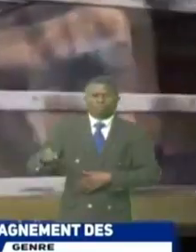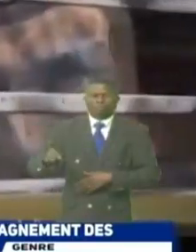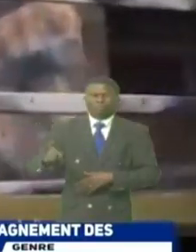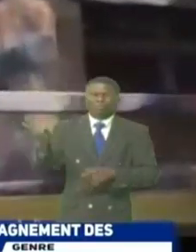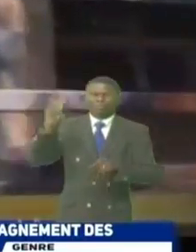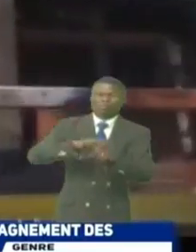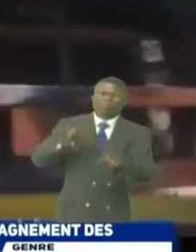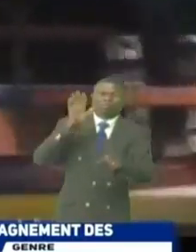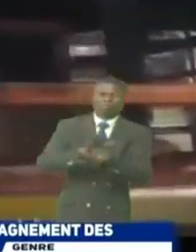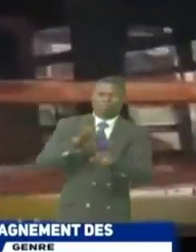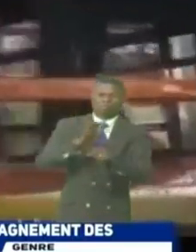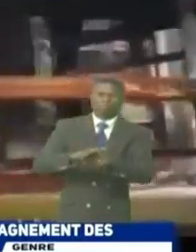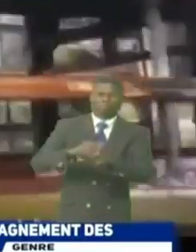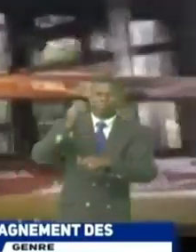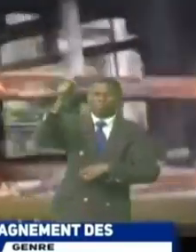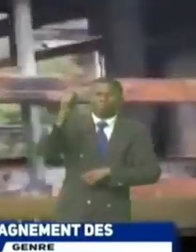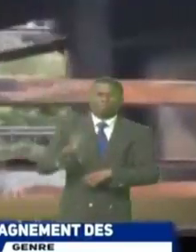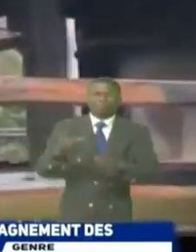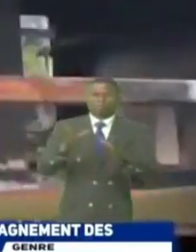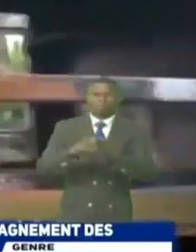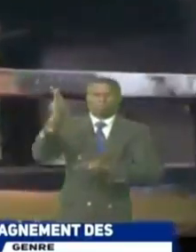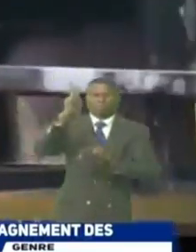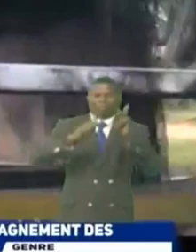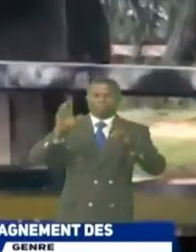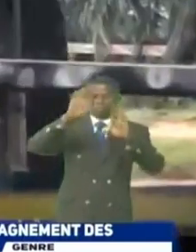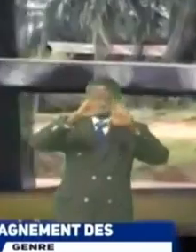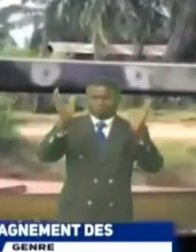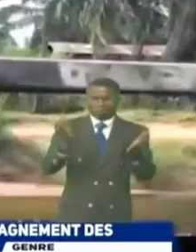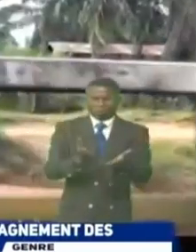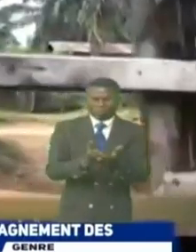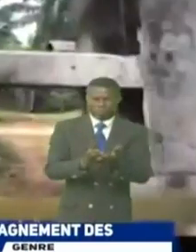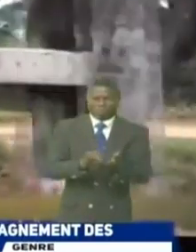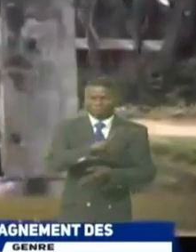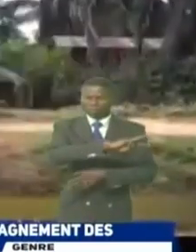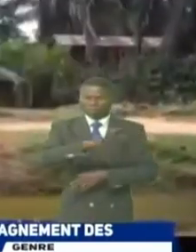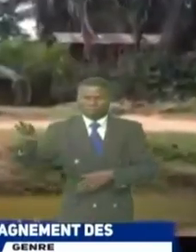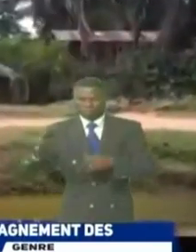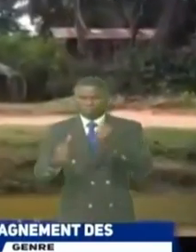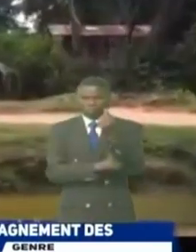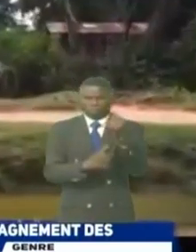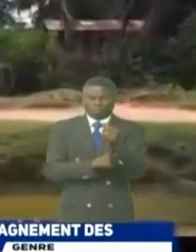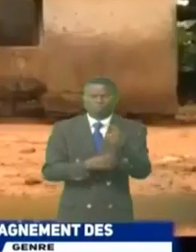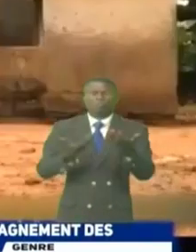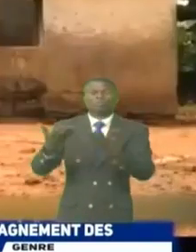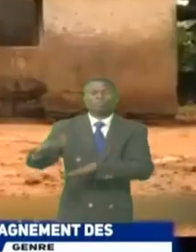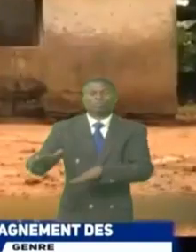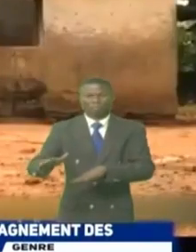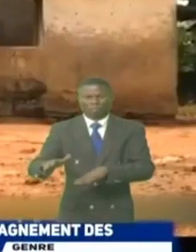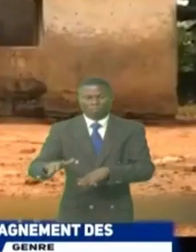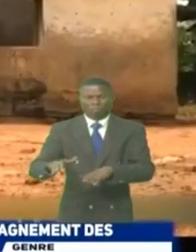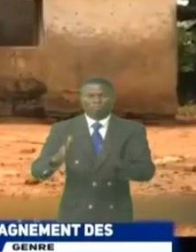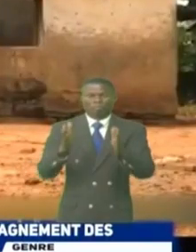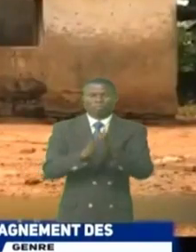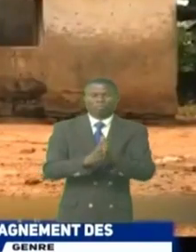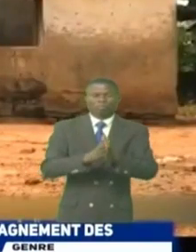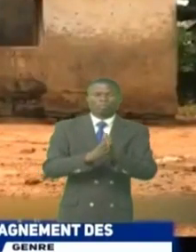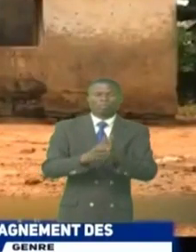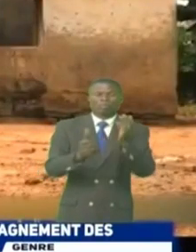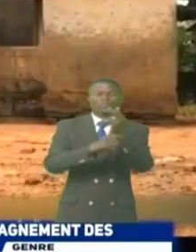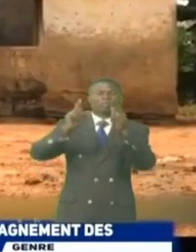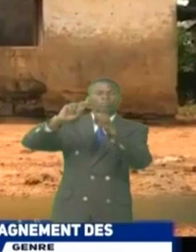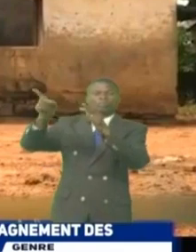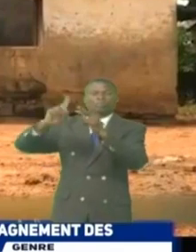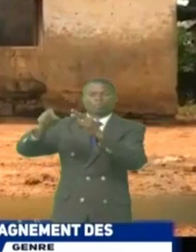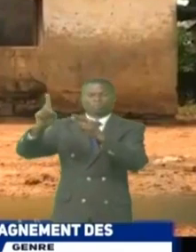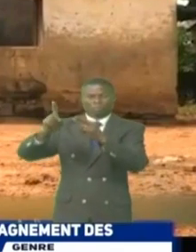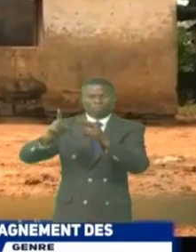violences entre forces de sécurité et une milice communautaire. Plus de 3000 personnes avaient été tuées et de dizaines de milliers de déplacés ayant